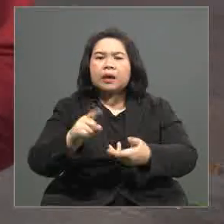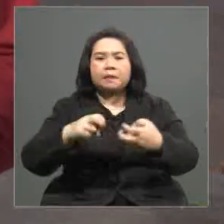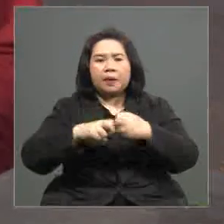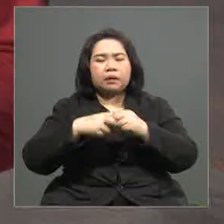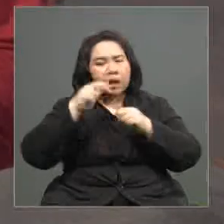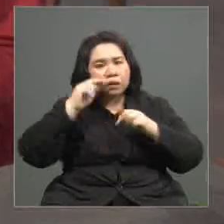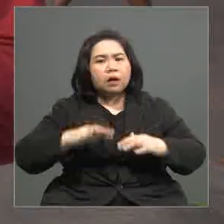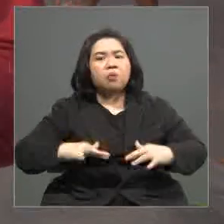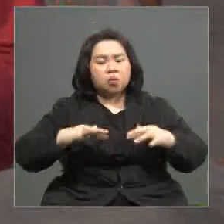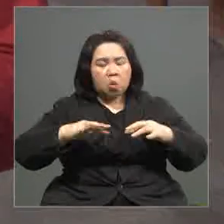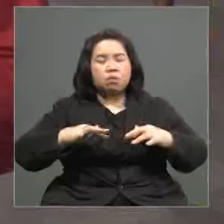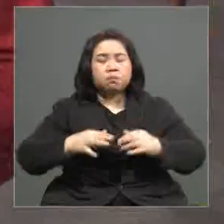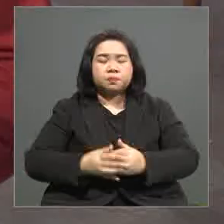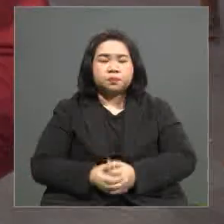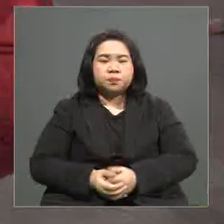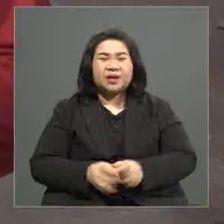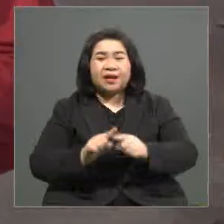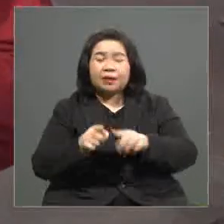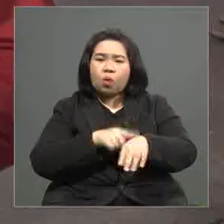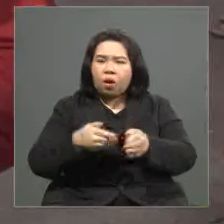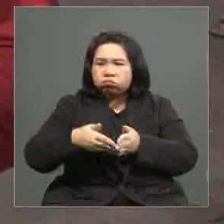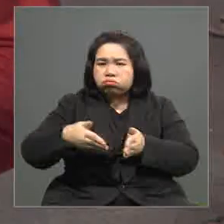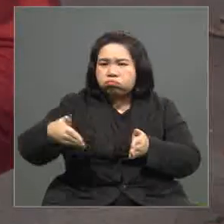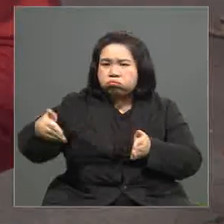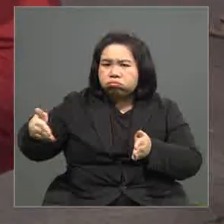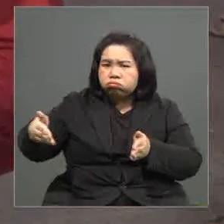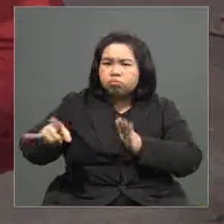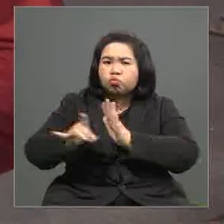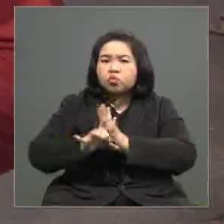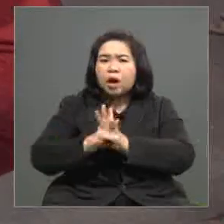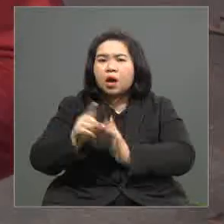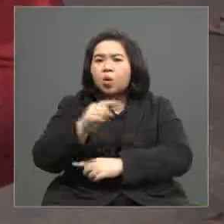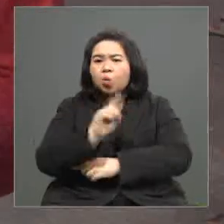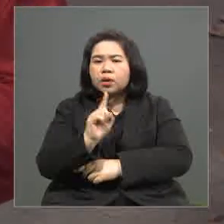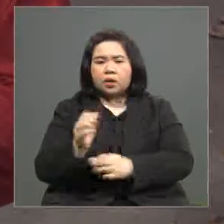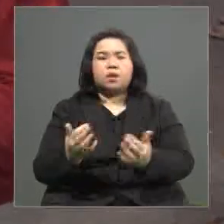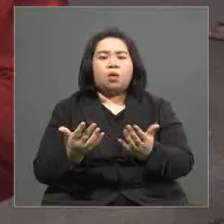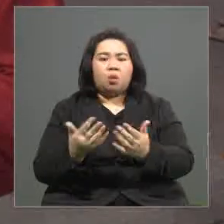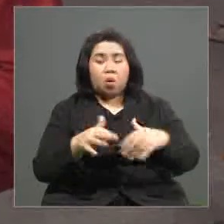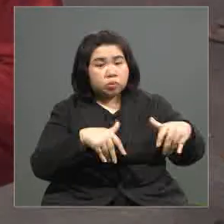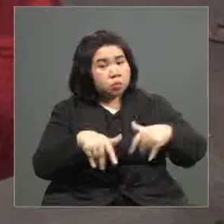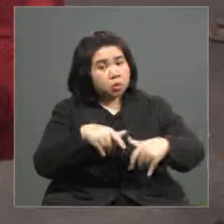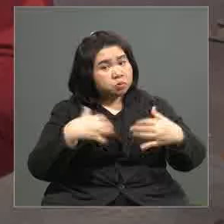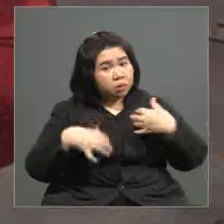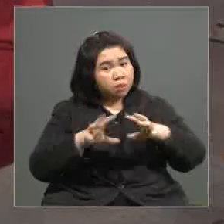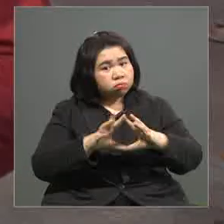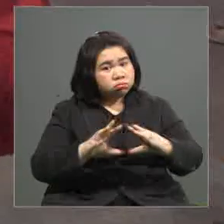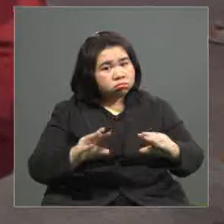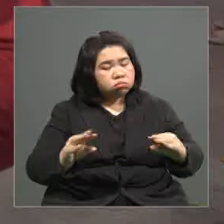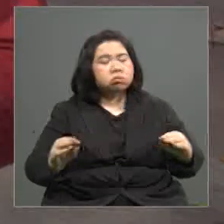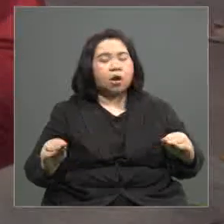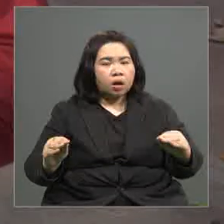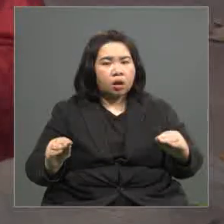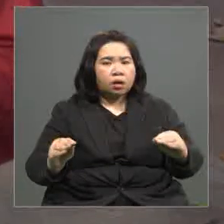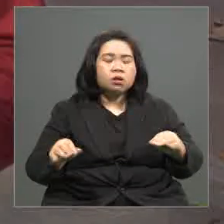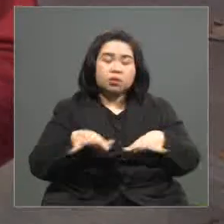วก็ส่วนจะถึงเมื่อไหร่เนี่ยก็แล้วแต่สถานการณ์ของพี่น้องประชาชนที่เริ่มดีขึ้นถ้าเริ่มดีขึ้น